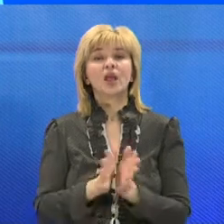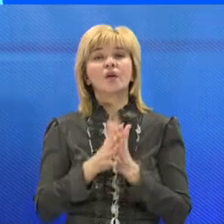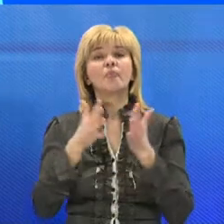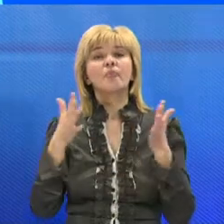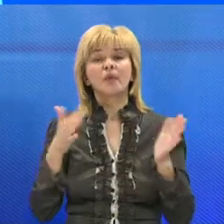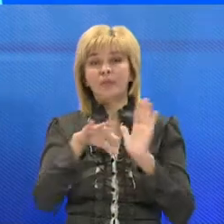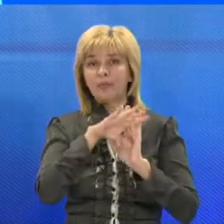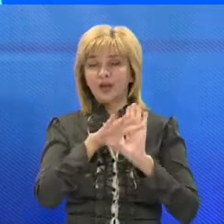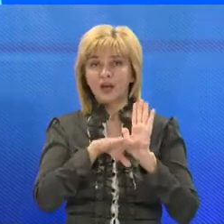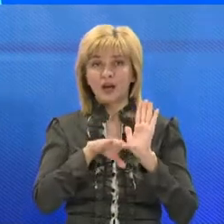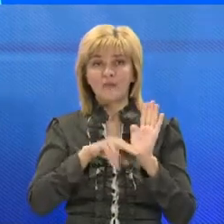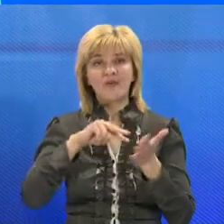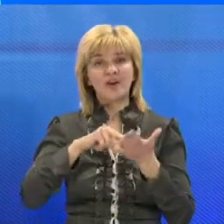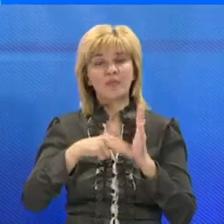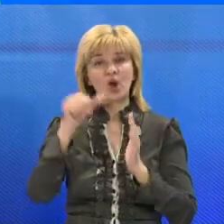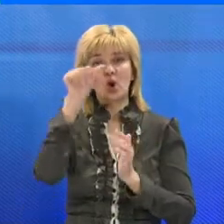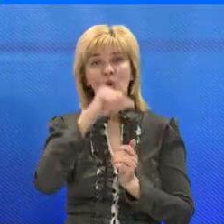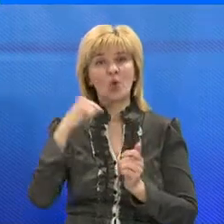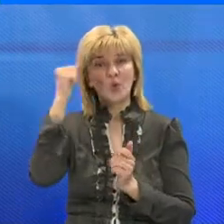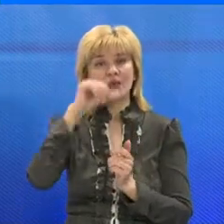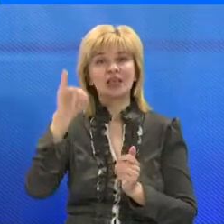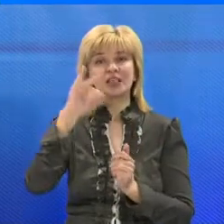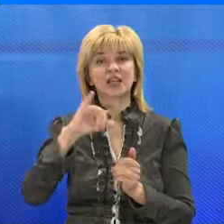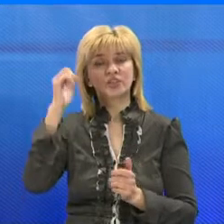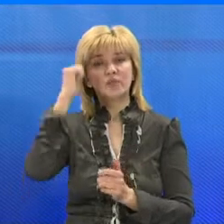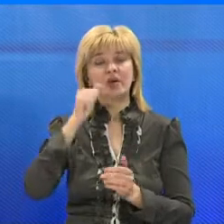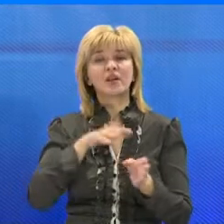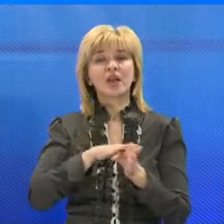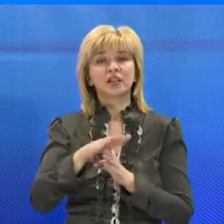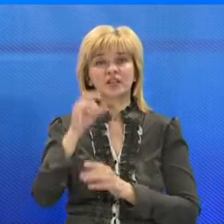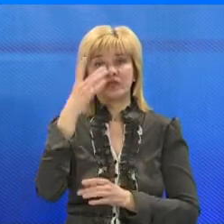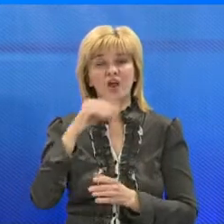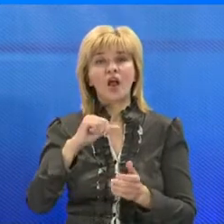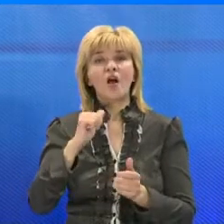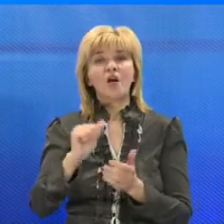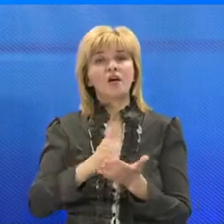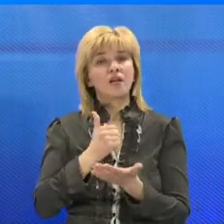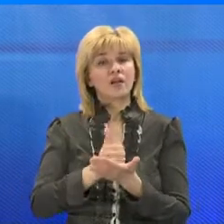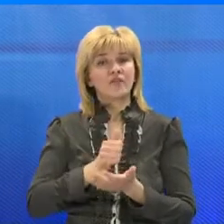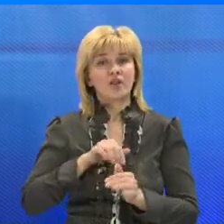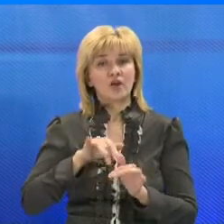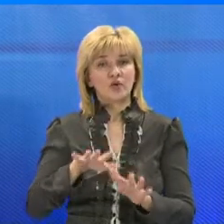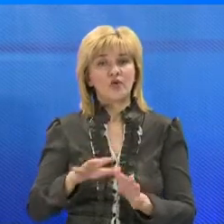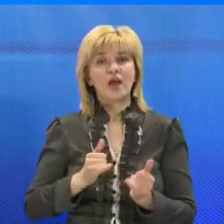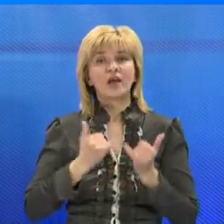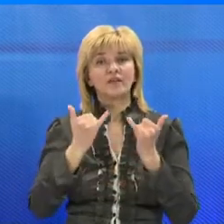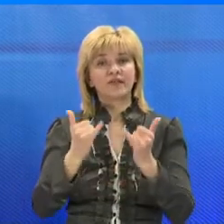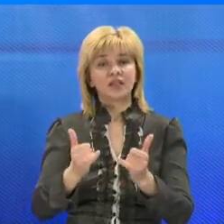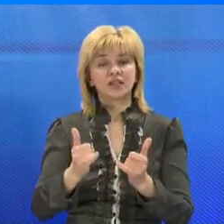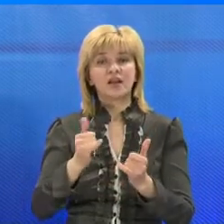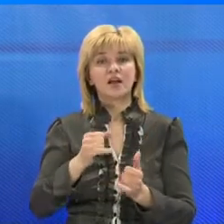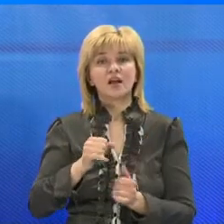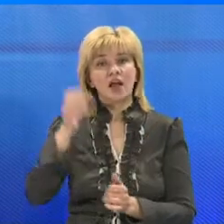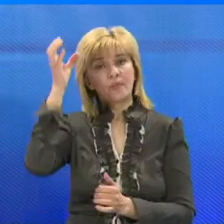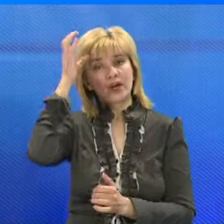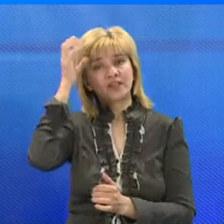Широкомасштабная программа в рамках года исторической памяти реализуется на Гродинщине. Особая роль в ее межах отведена осветницким и творчим